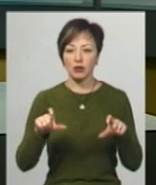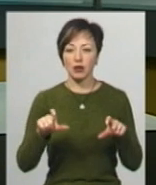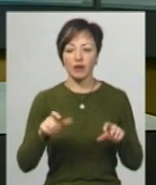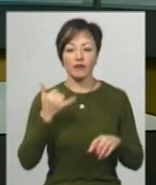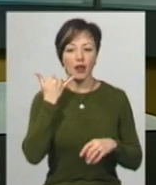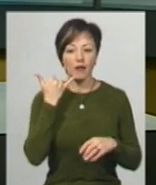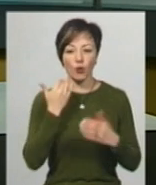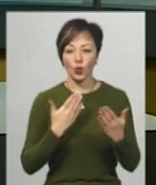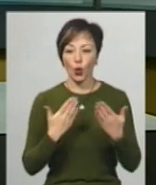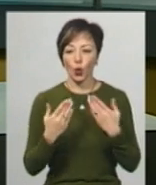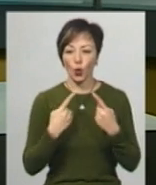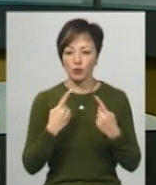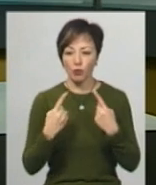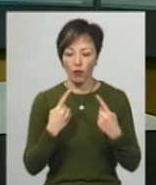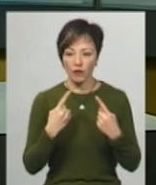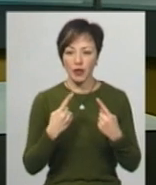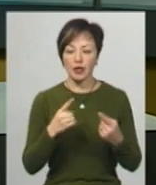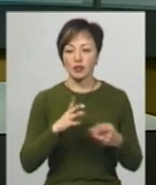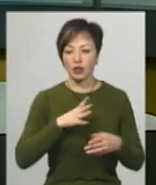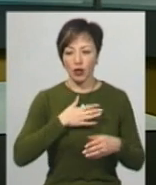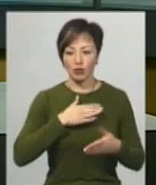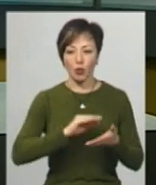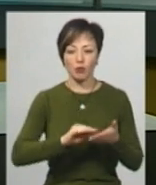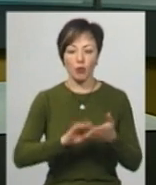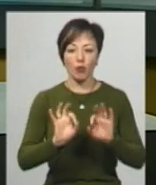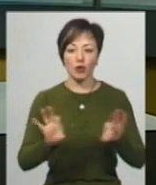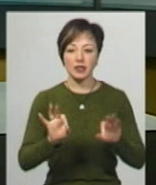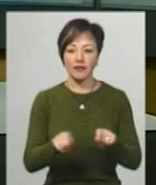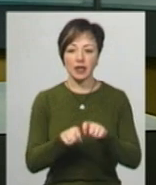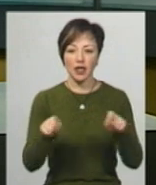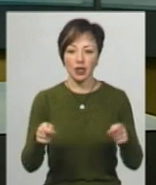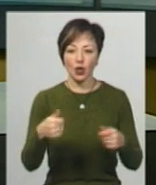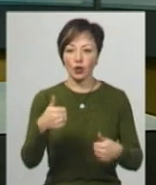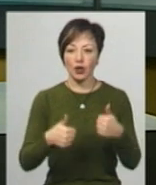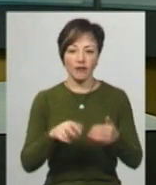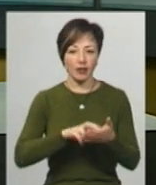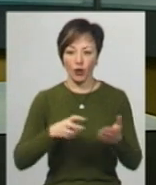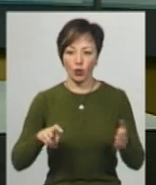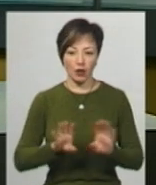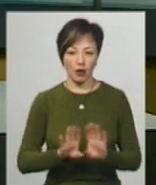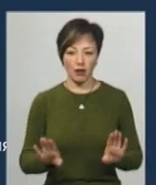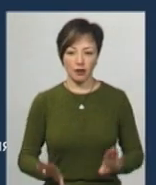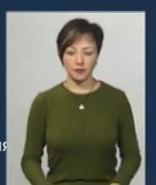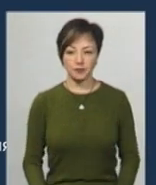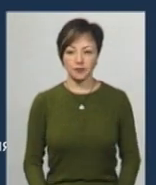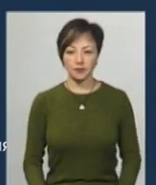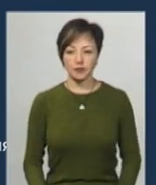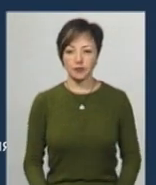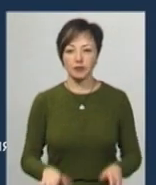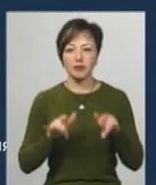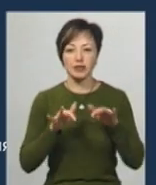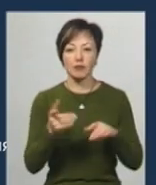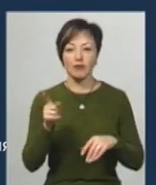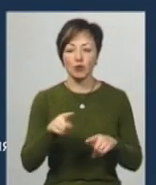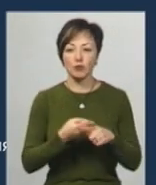у телефонній розмові з кореспондентом Суспільного пояснила, відкритих торгів не уникали. Справа в тому, що